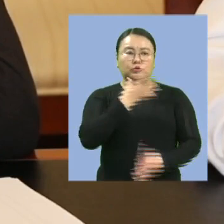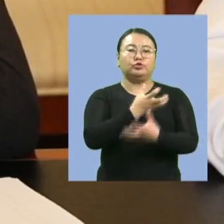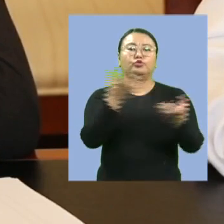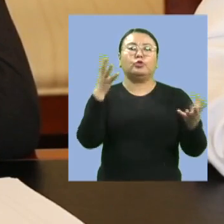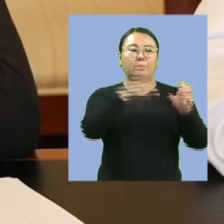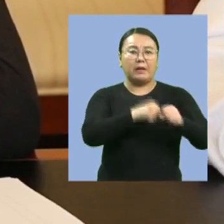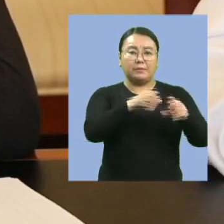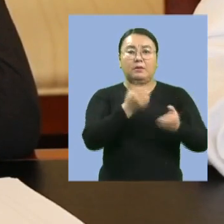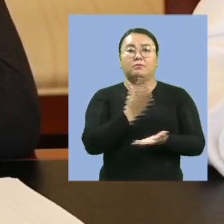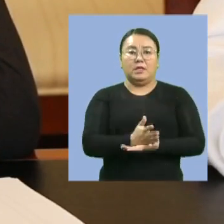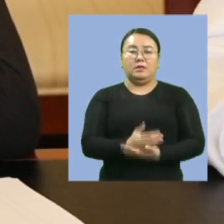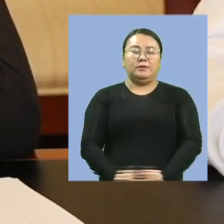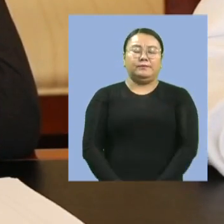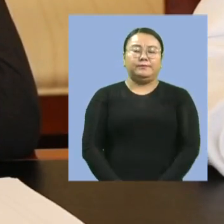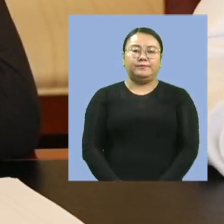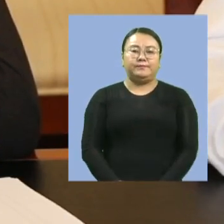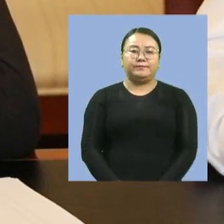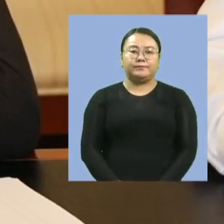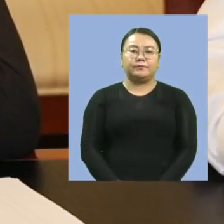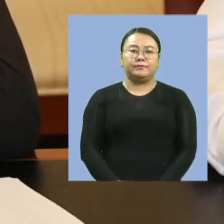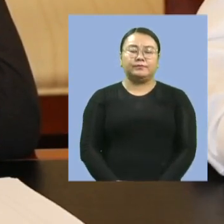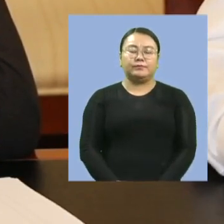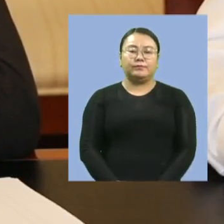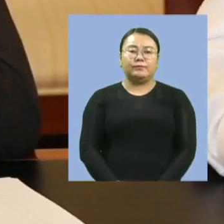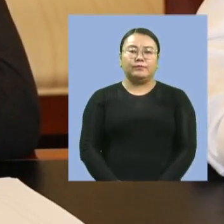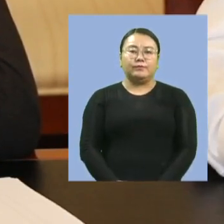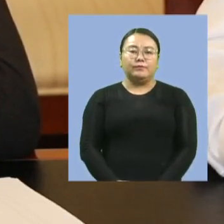байна. Тэгэхээр үндсэндээ нийт одоо